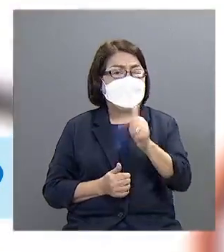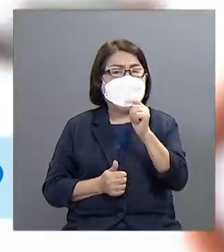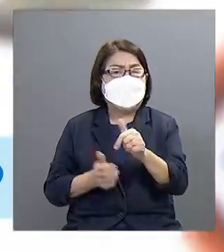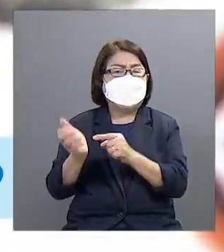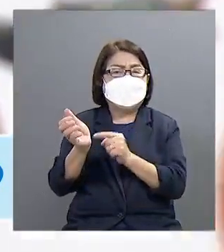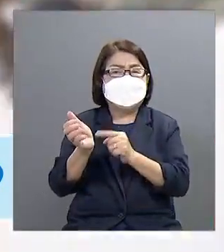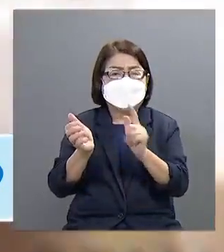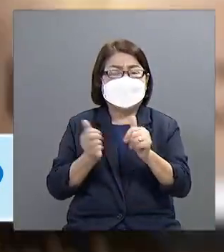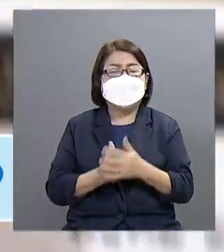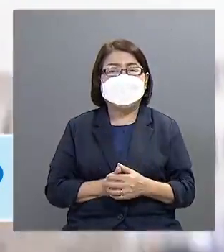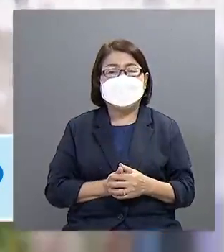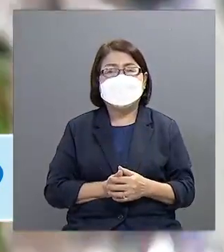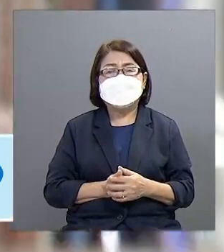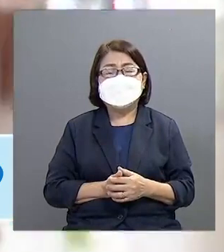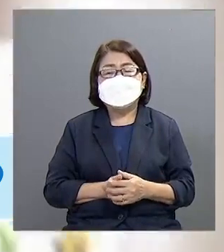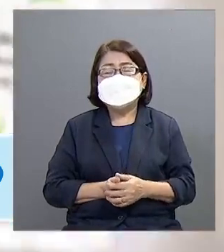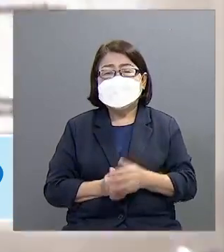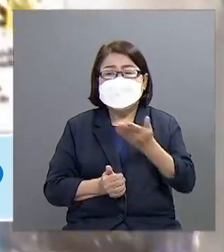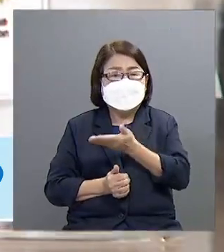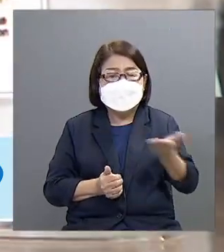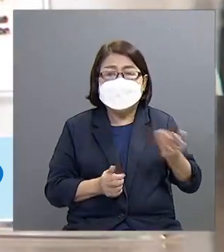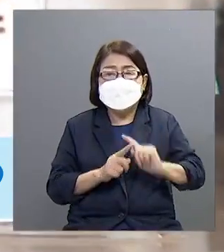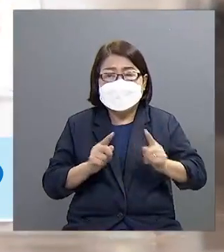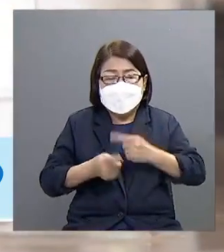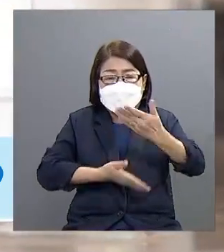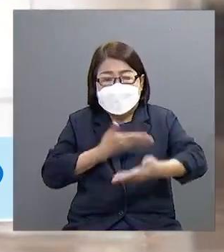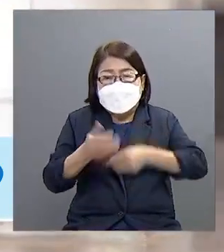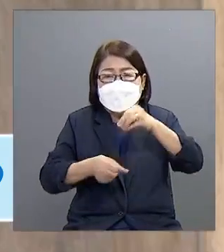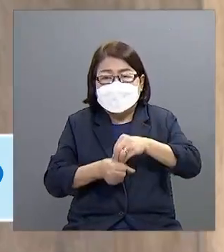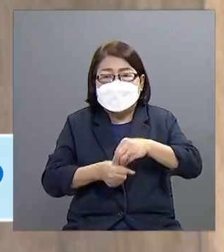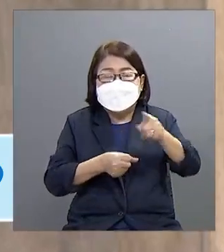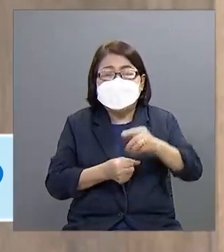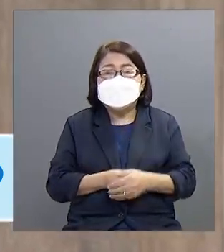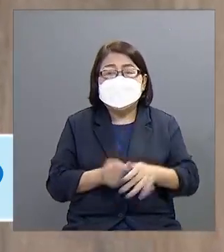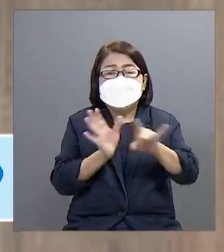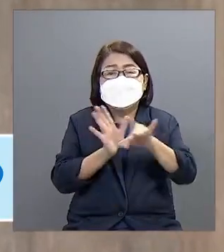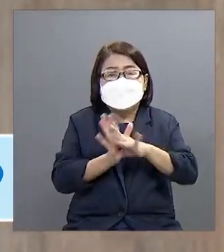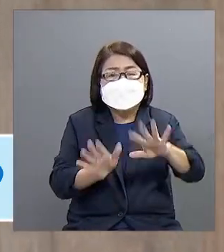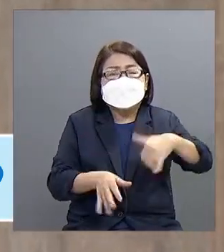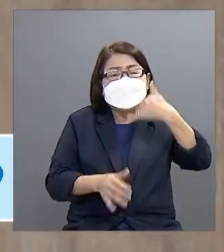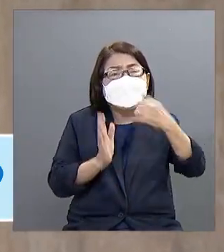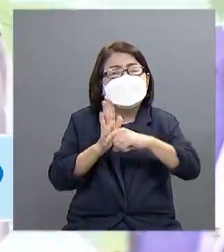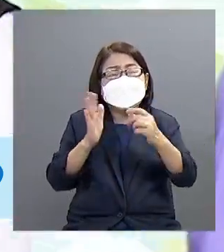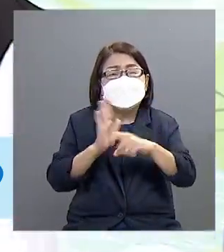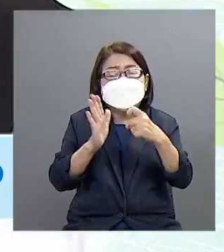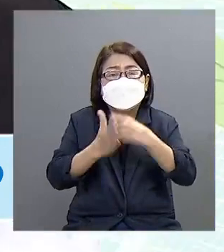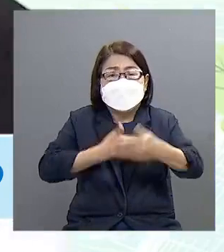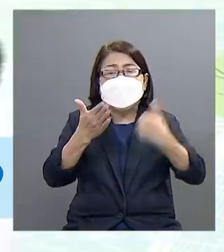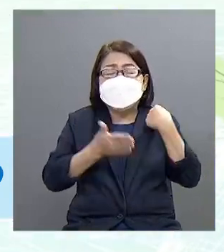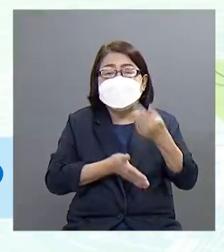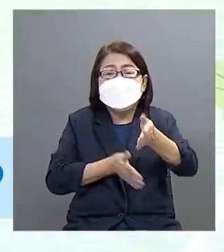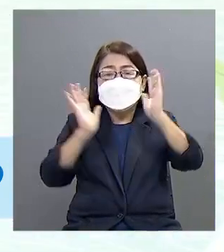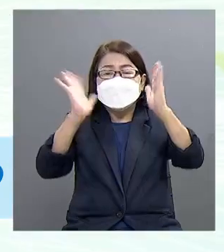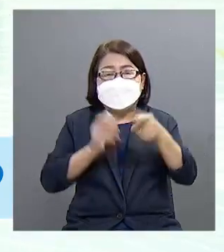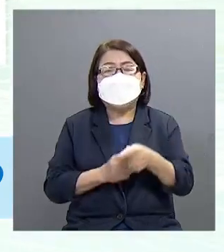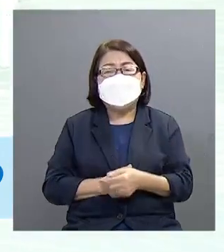ที่นี่ค่ะท่านคะงานมีทั้งแบบออนไซต์และออนไลน์ค่ะโอ้โหเวลาเราคำถามสุดท้ายแล้วชวนเลยดีกว่าค่ะท่านคะ ครับวันที่6